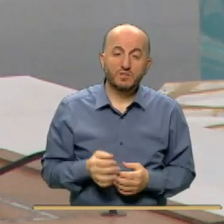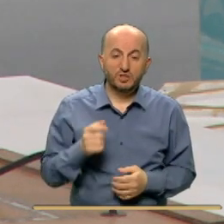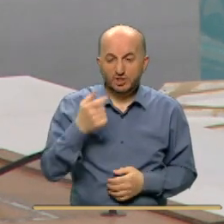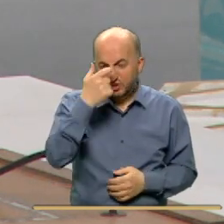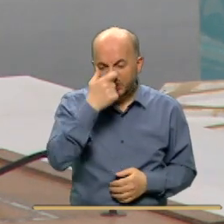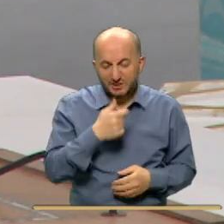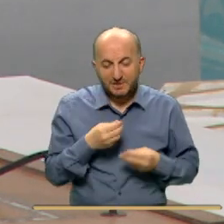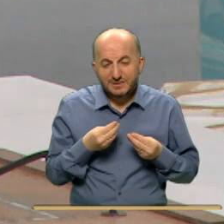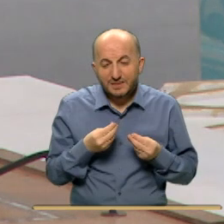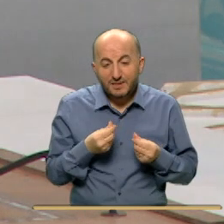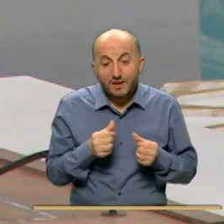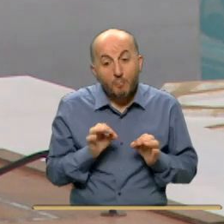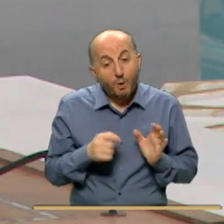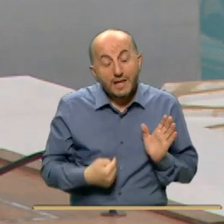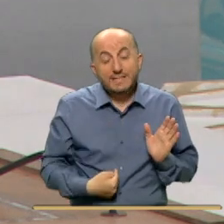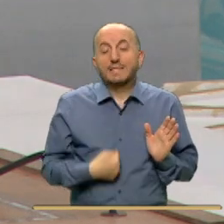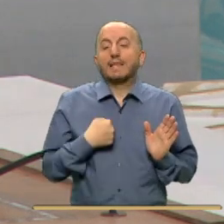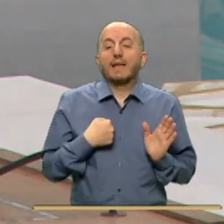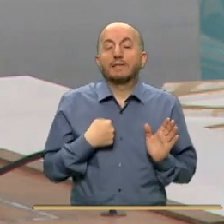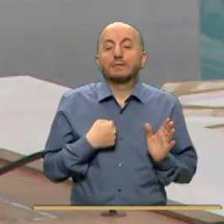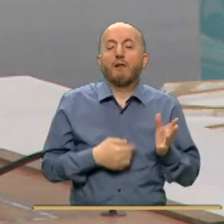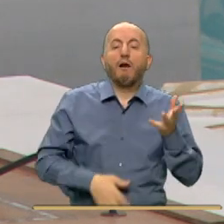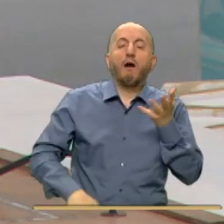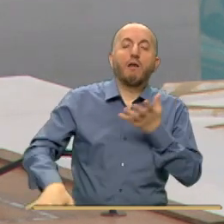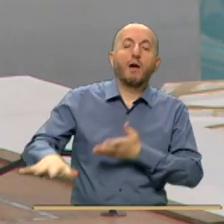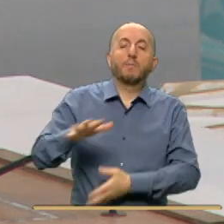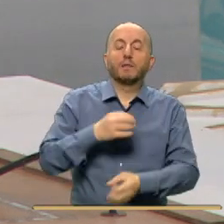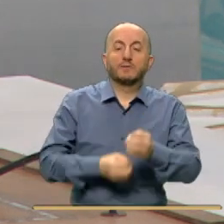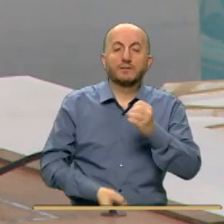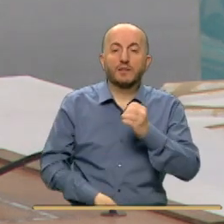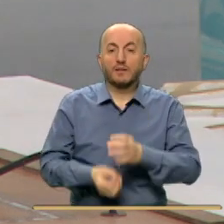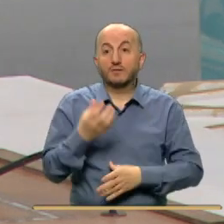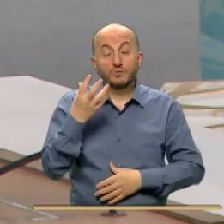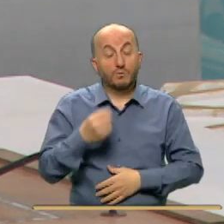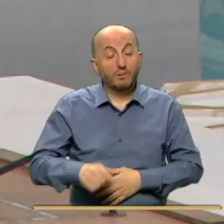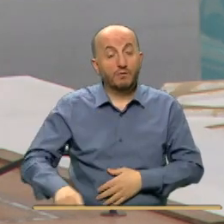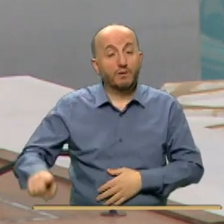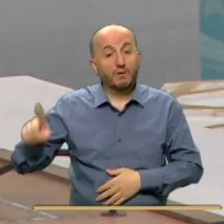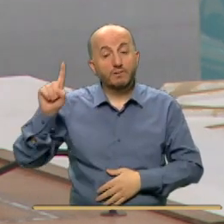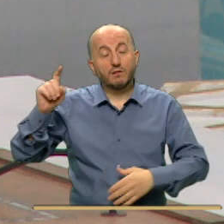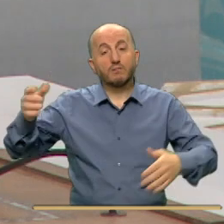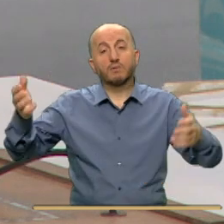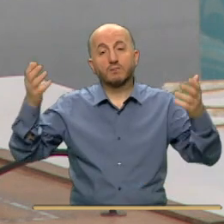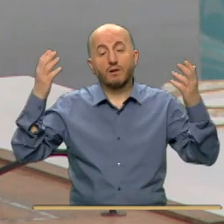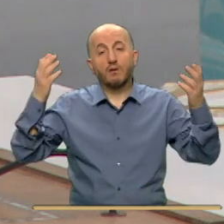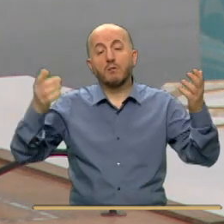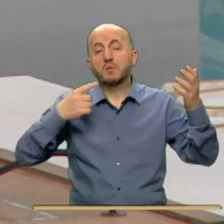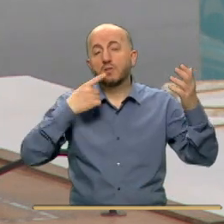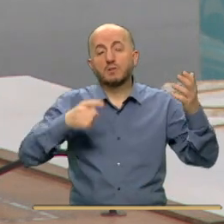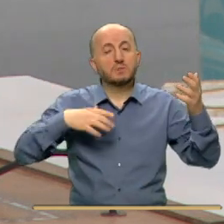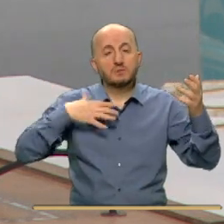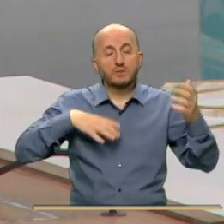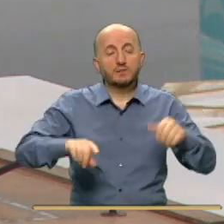Kişiliğimizi zedeler, öyle hissederiz. Ama alemlerin yaratıcısı olan Allah'tan ellerimizi kaldırıp da ya Rabbi dediğimiz, istediğimiz